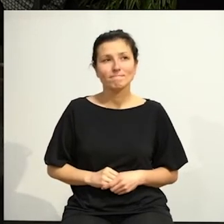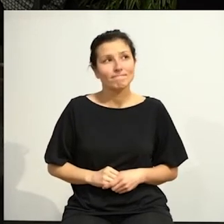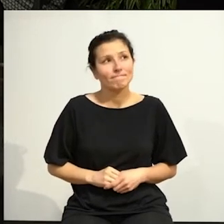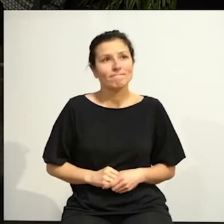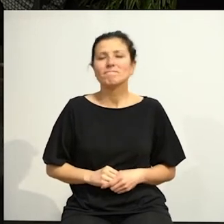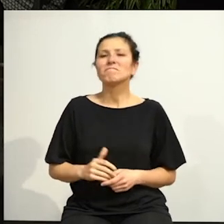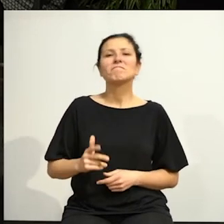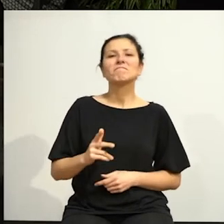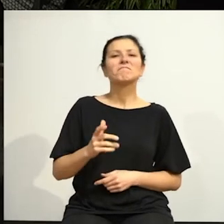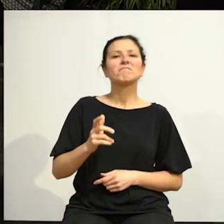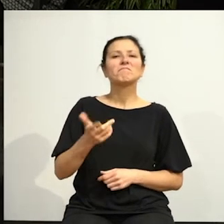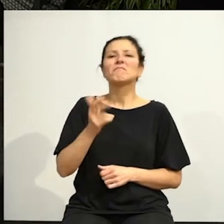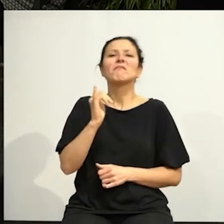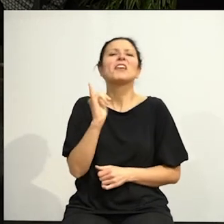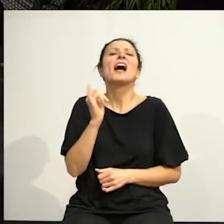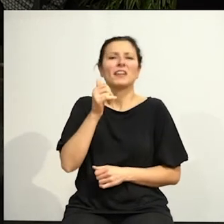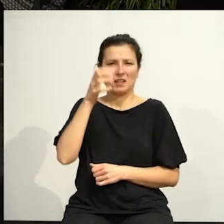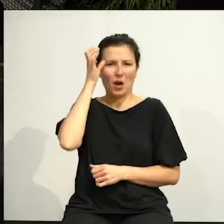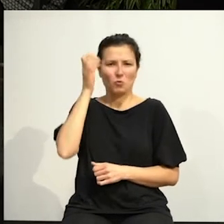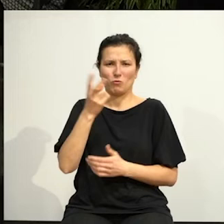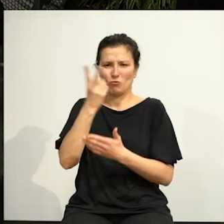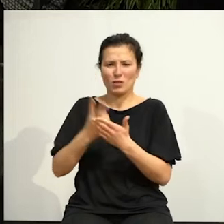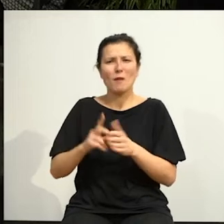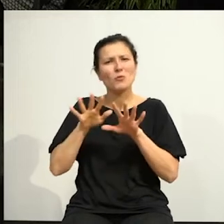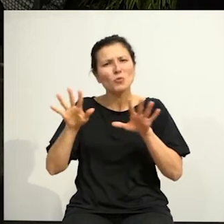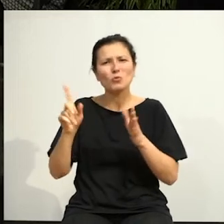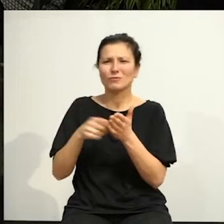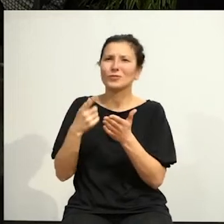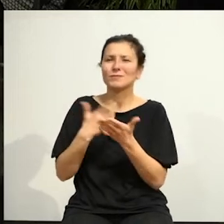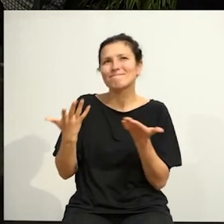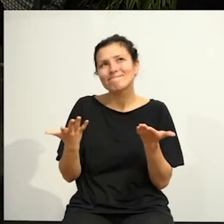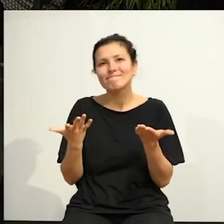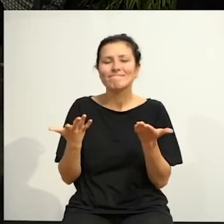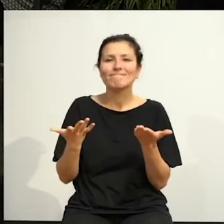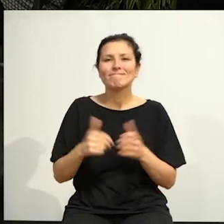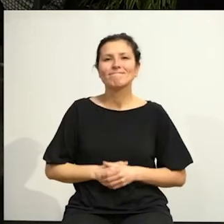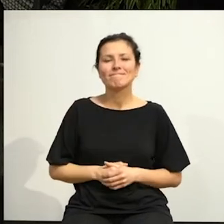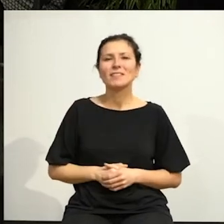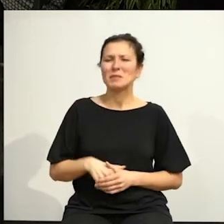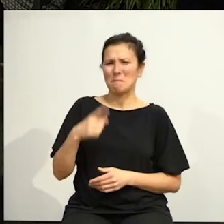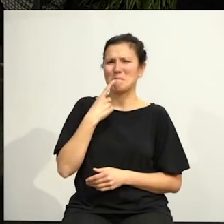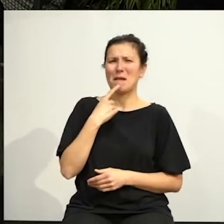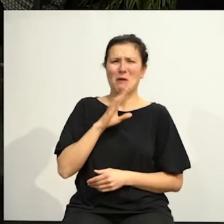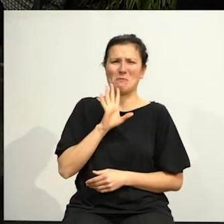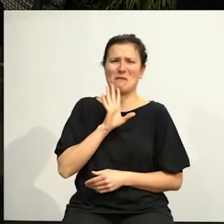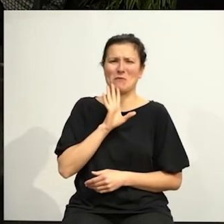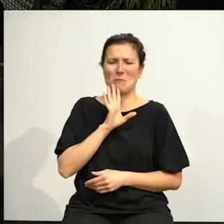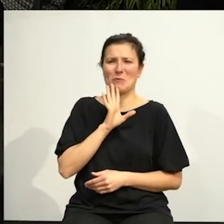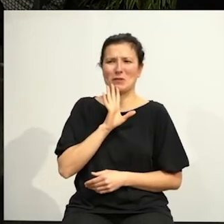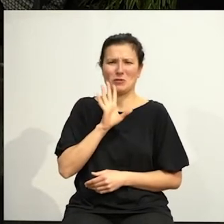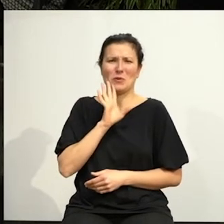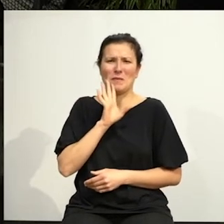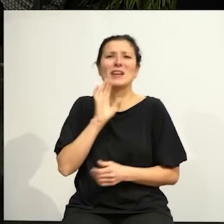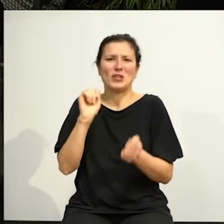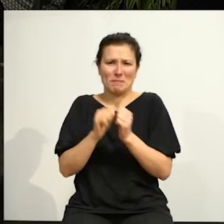Kogo czytamy w ogóle tak dużo i często, to jest raczej małe prawdopodobieństwo, żeby to się kiedyś